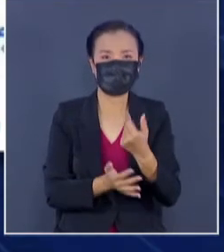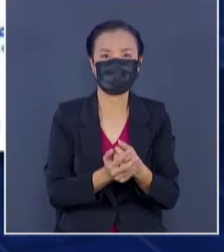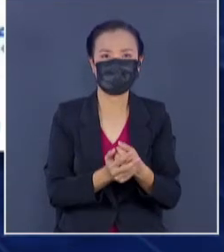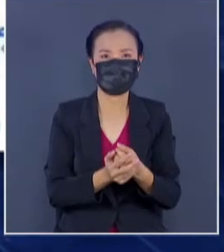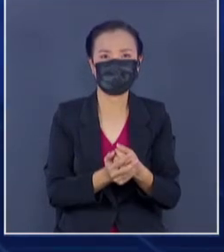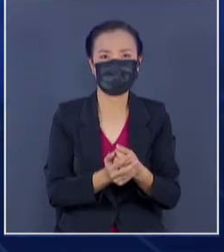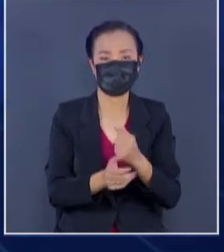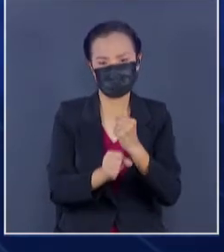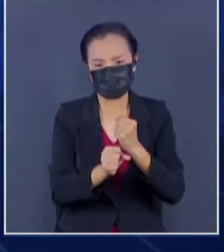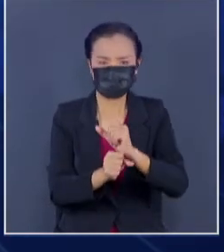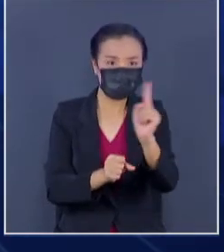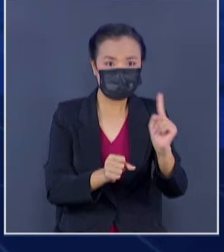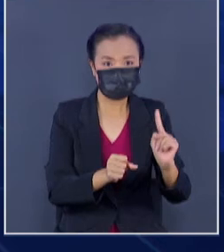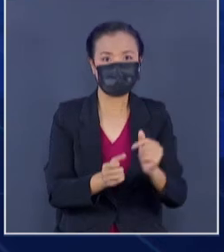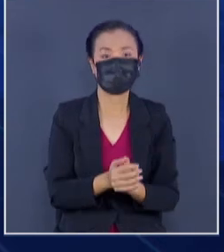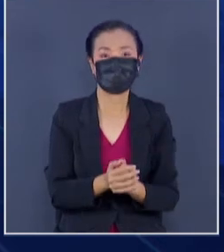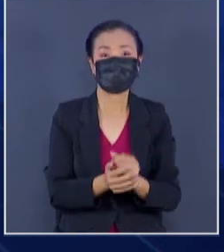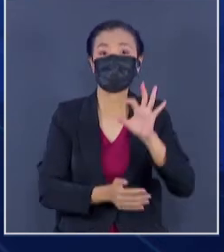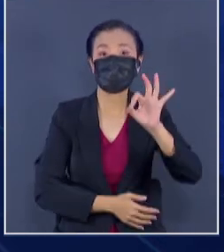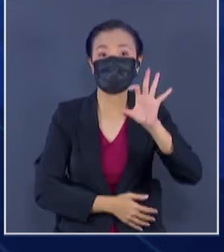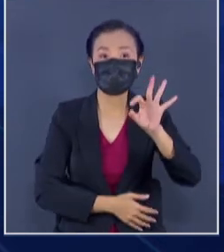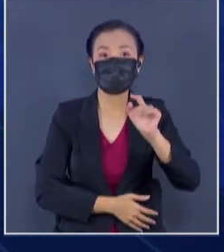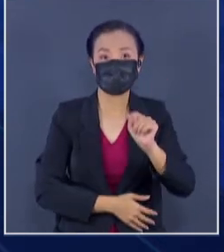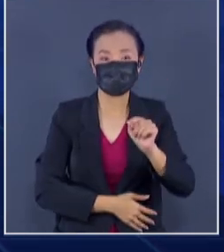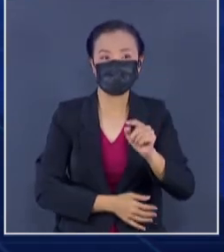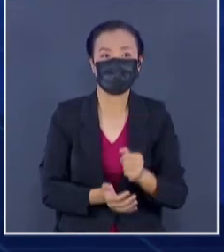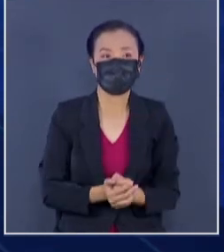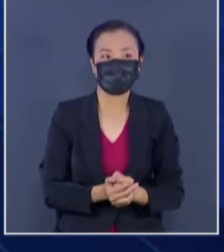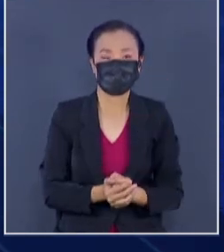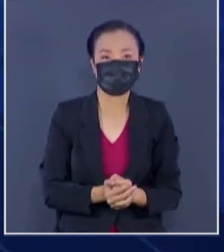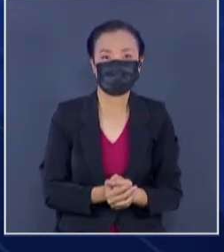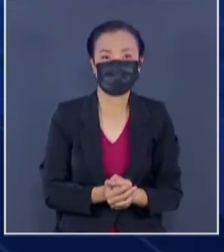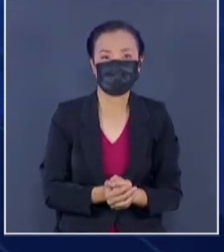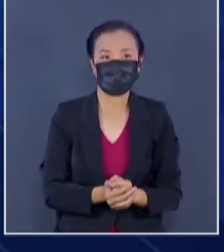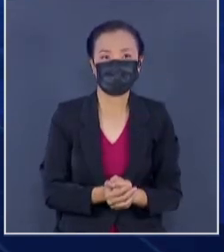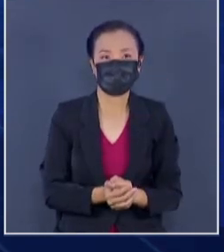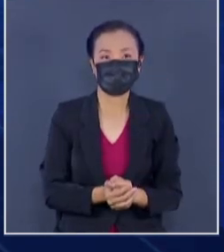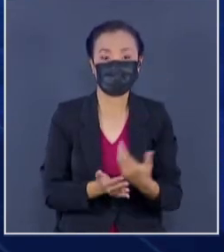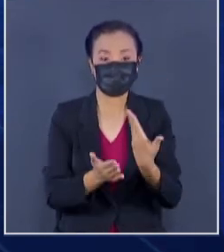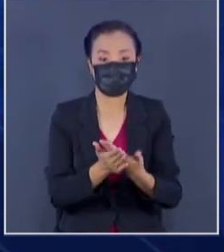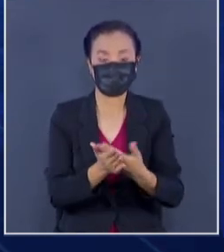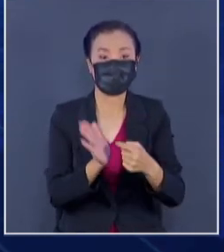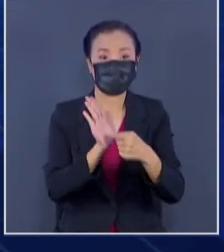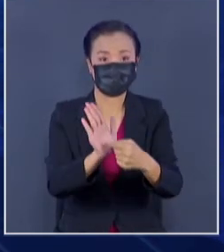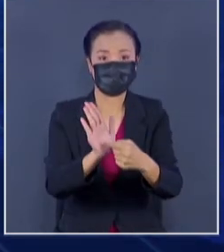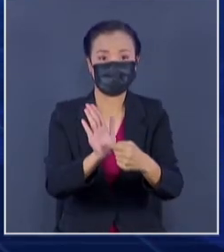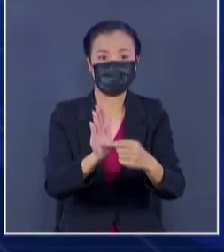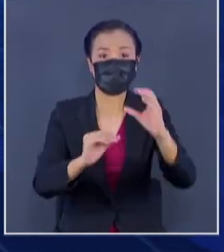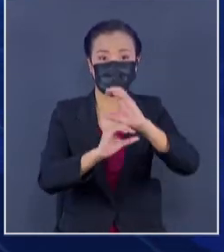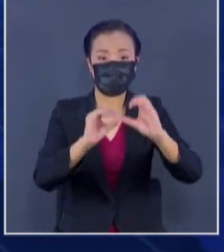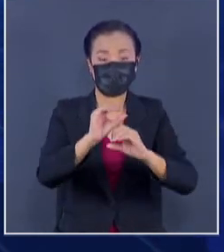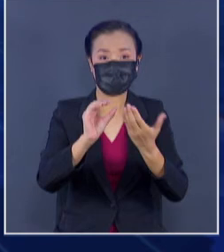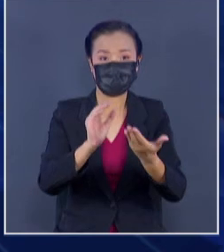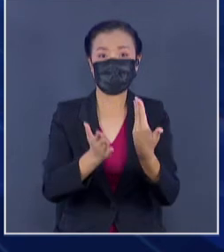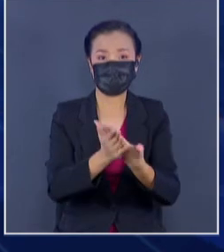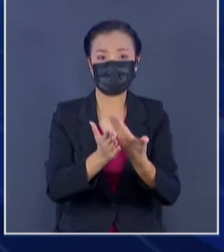ไปว่าเป็นอย่างไรจากเพจ Facebook ปฏิบัติการหมอเฝ้าบ้านเนี่ยเขาบอกว่าเสนอราคาพบว่าโครงการนี้เส